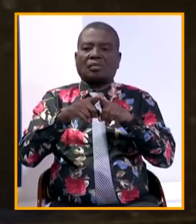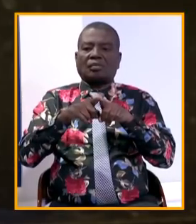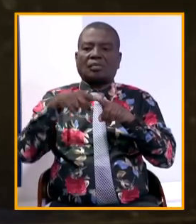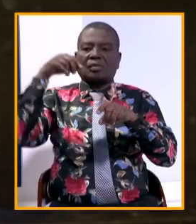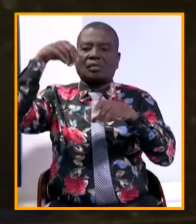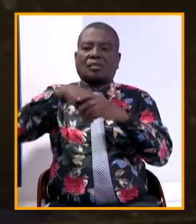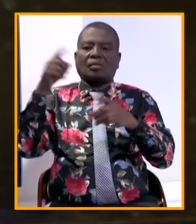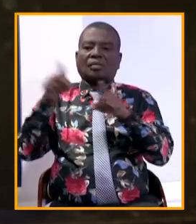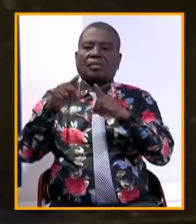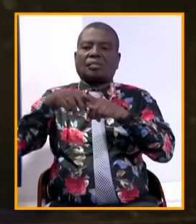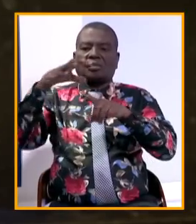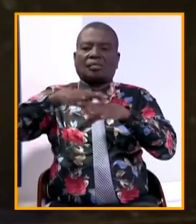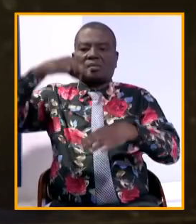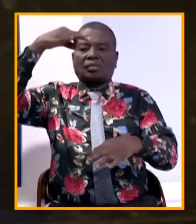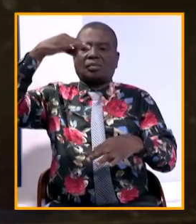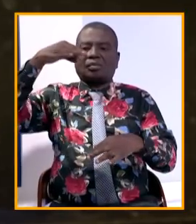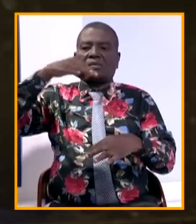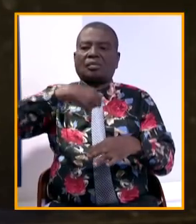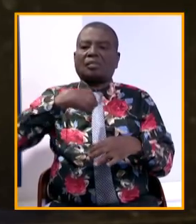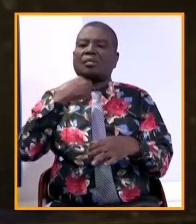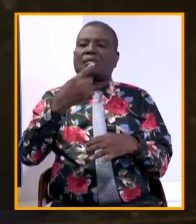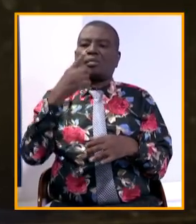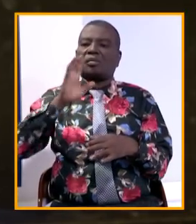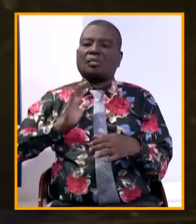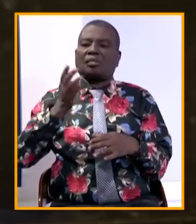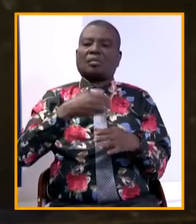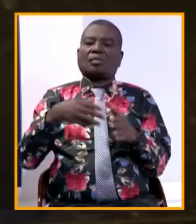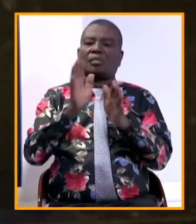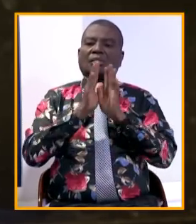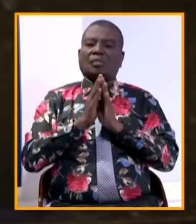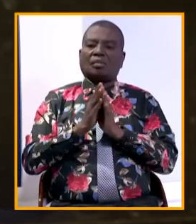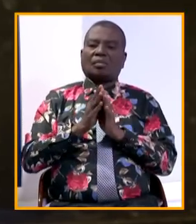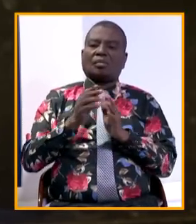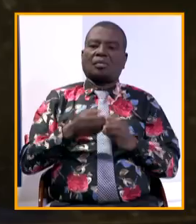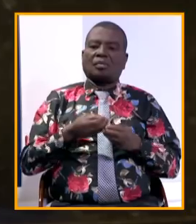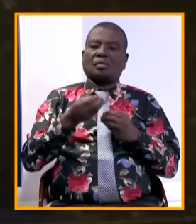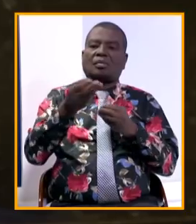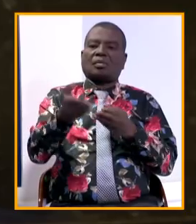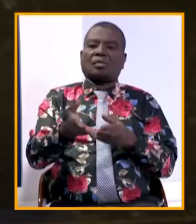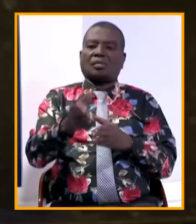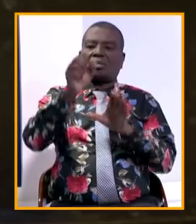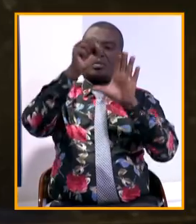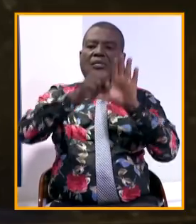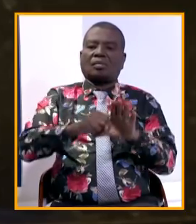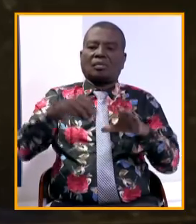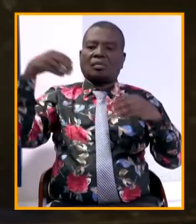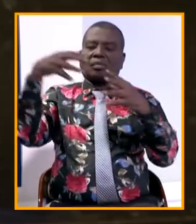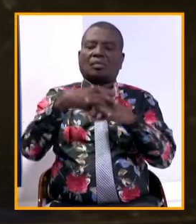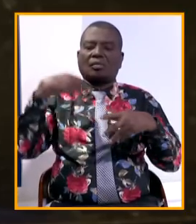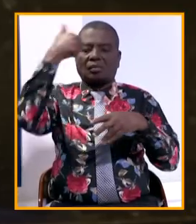Dans le même esprit, je rappelle notre demande d'octroi d'un siège à l'Union